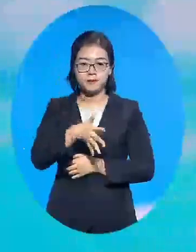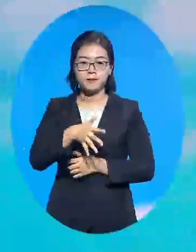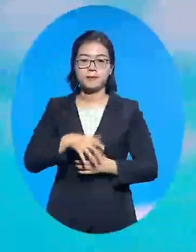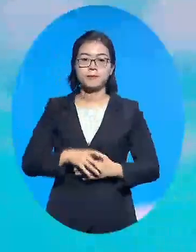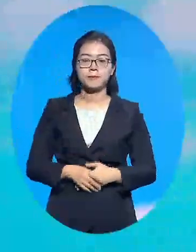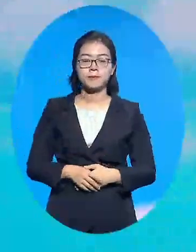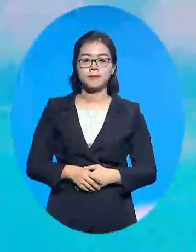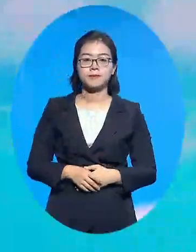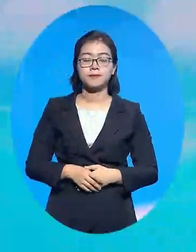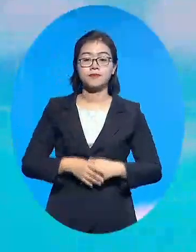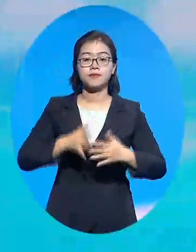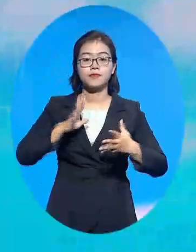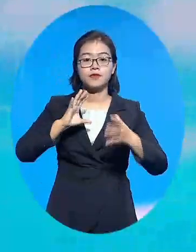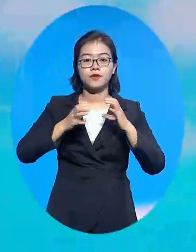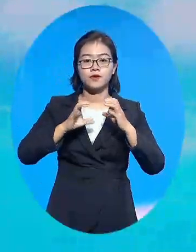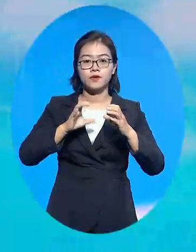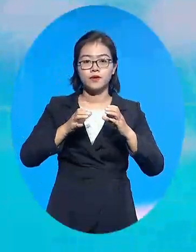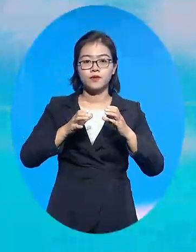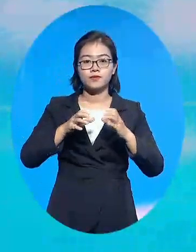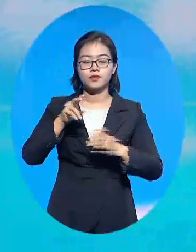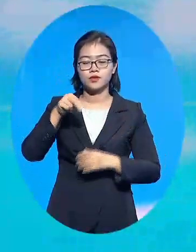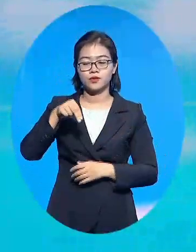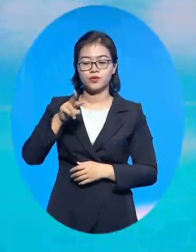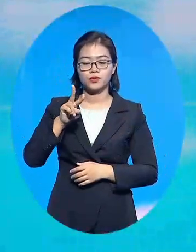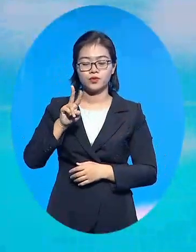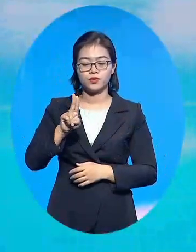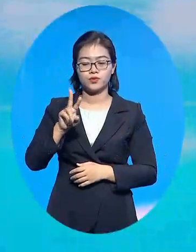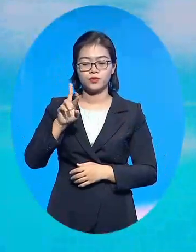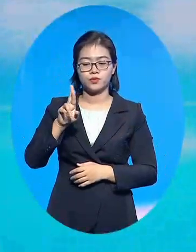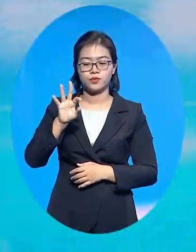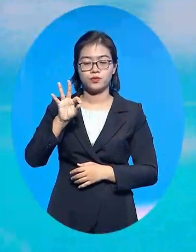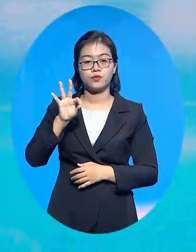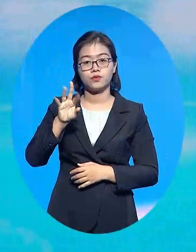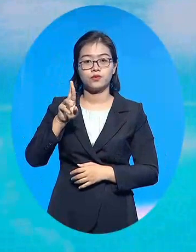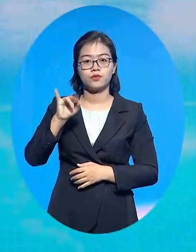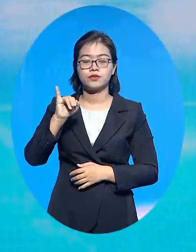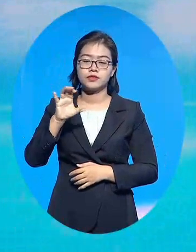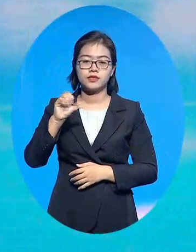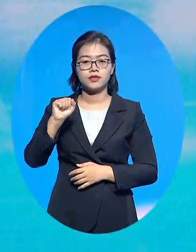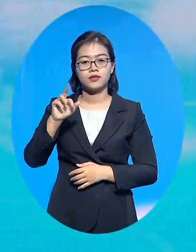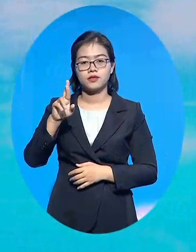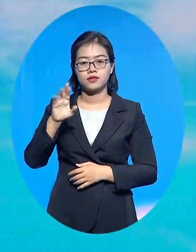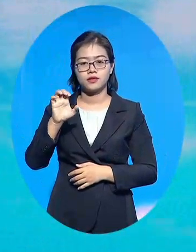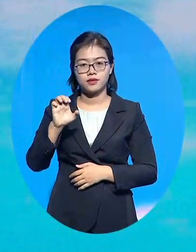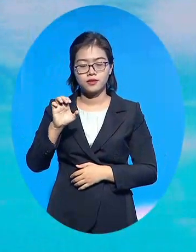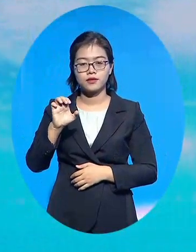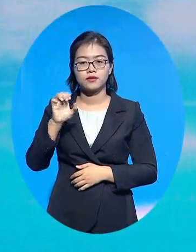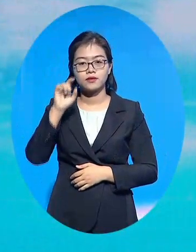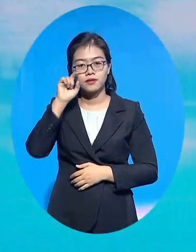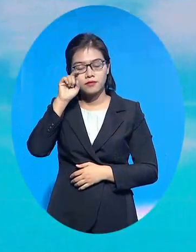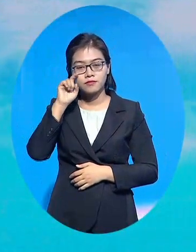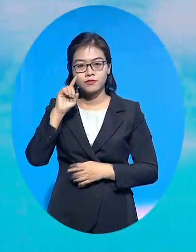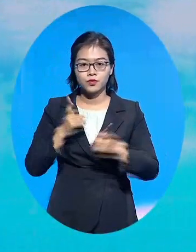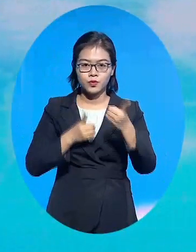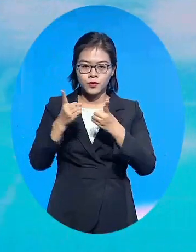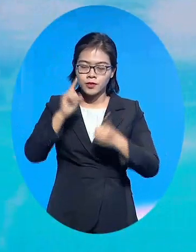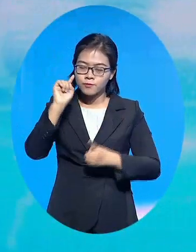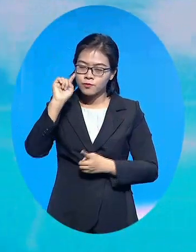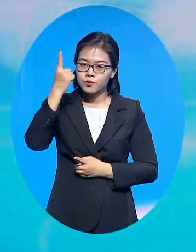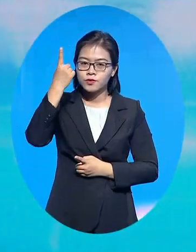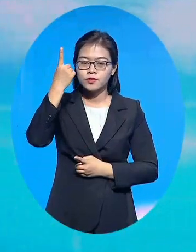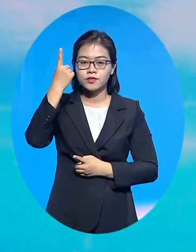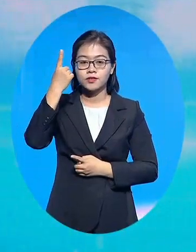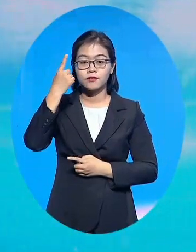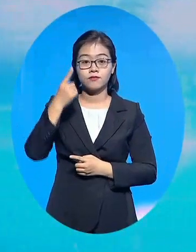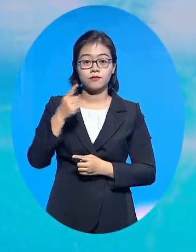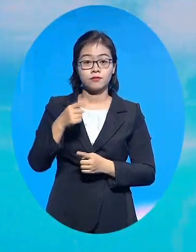công ty Cổ phần Dinh dưỡng nutricare được vinh danh doanh nghiệp duy nhất đạt thương hiệu quốc gia dinh dưỡng y học 3 năm liên tiếp